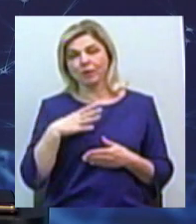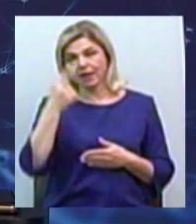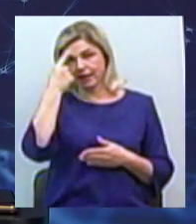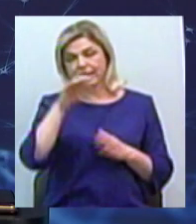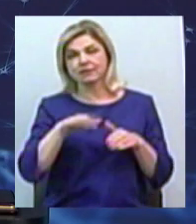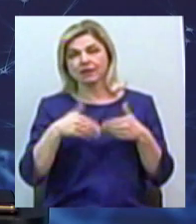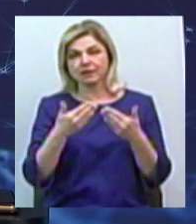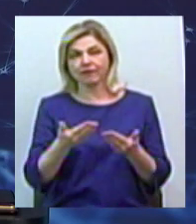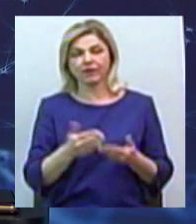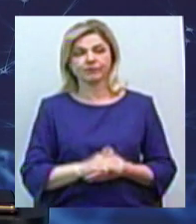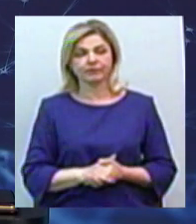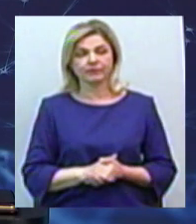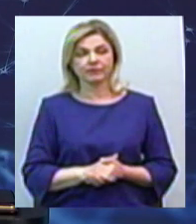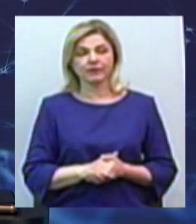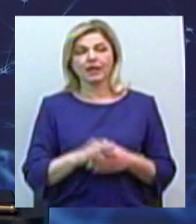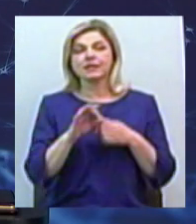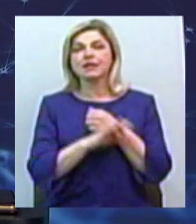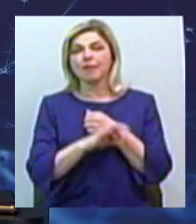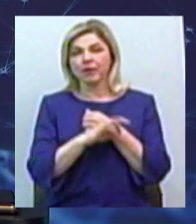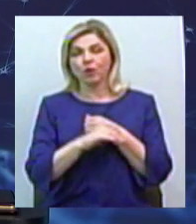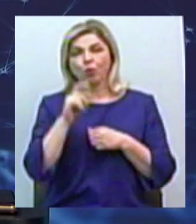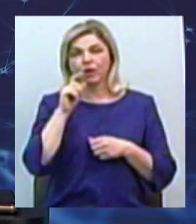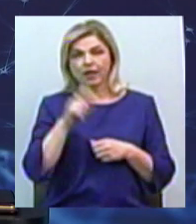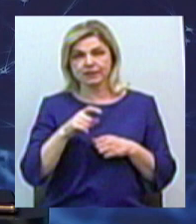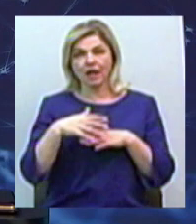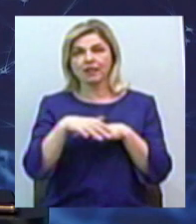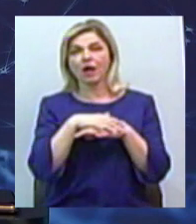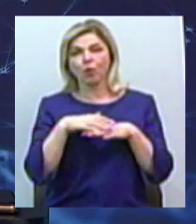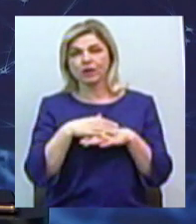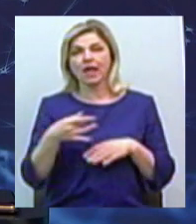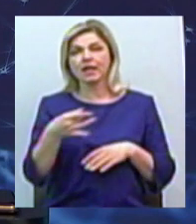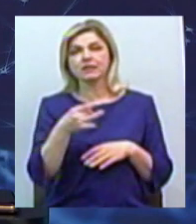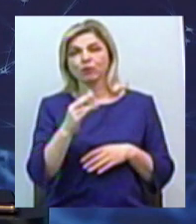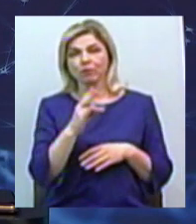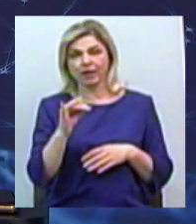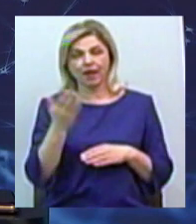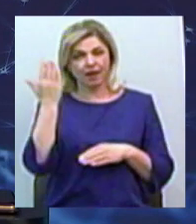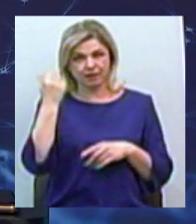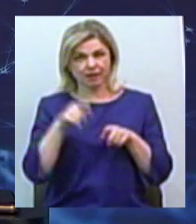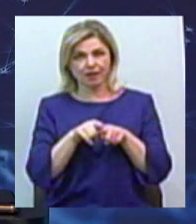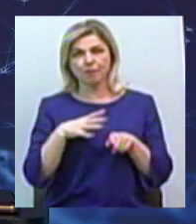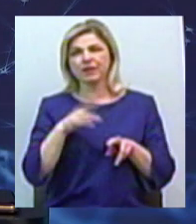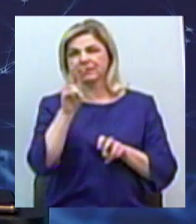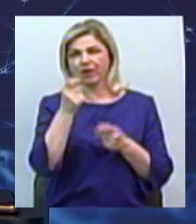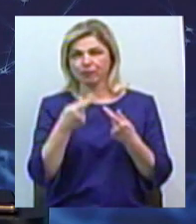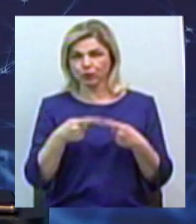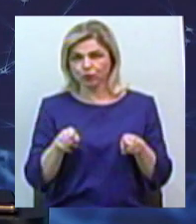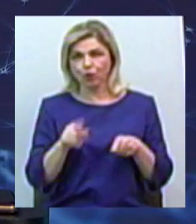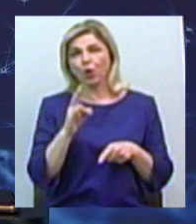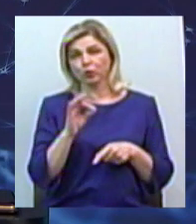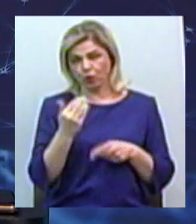пішла з боку Західноукраїнської Народної Республіки. Ну, на той час вона ще так не називалася, але тим не менше з того саме